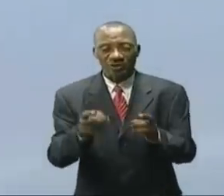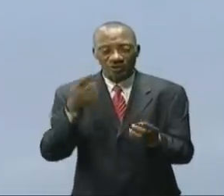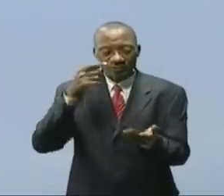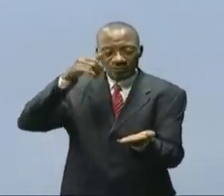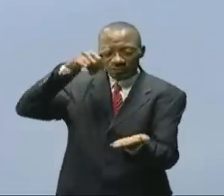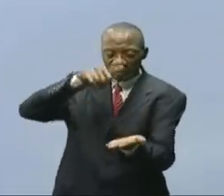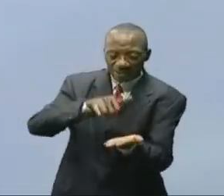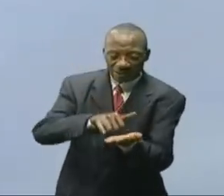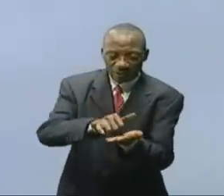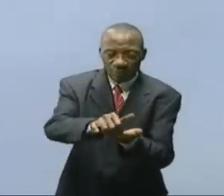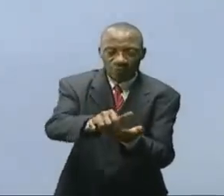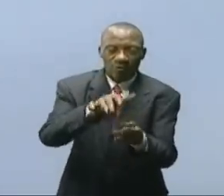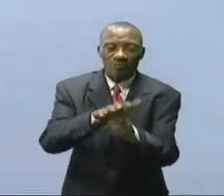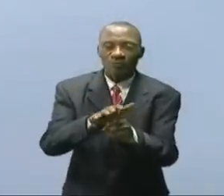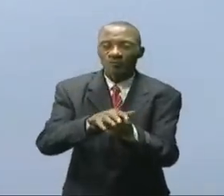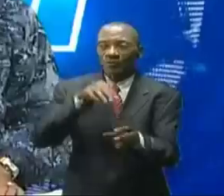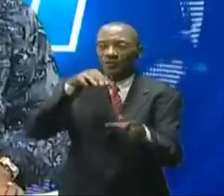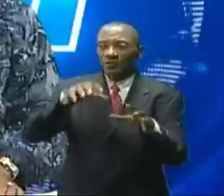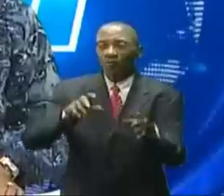République démocratique du Congo.